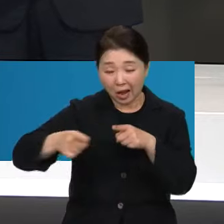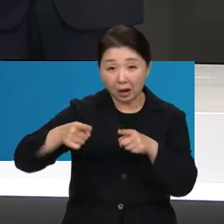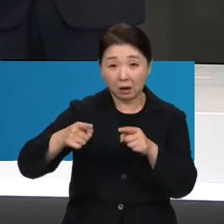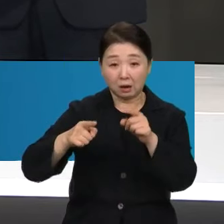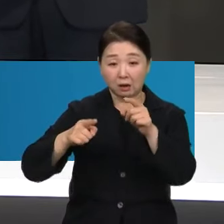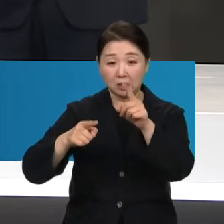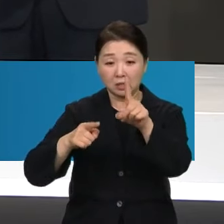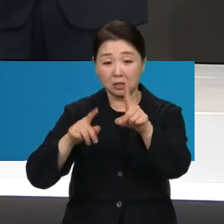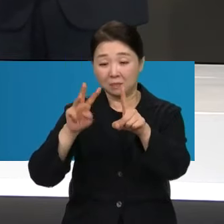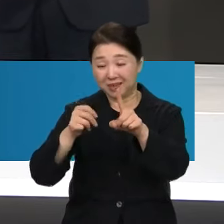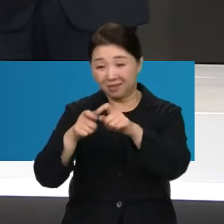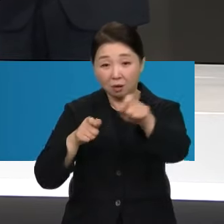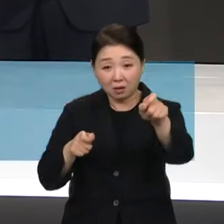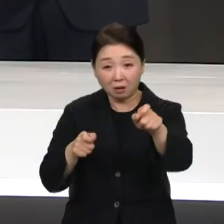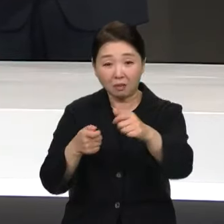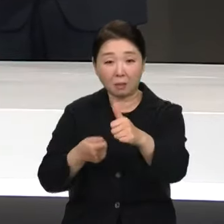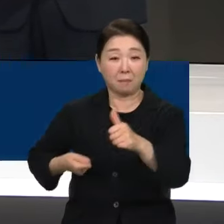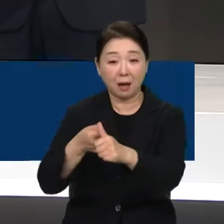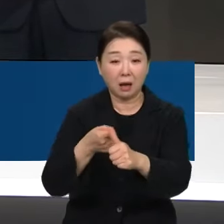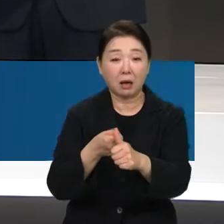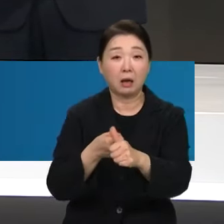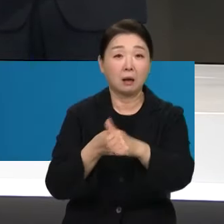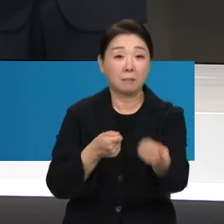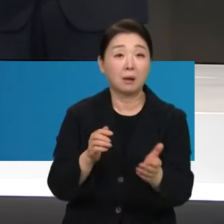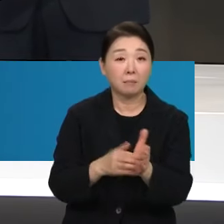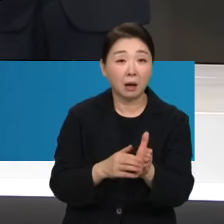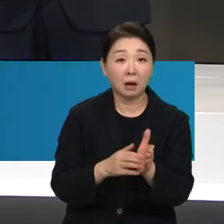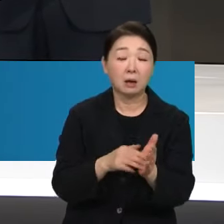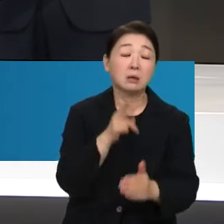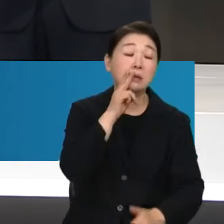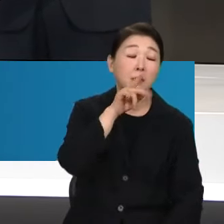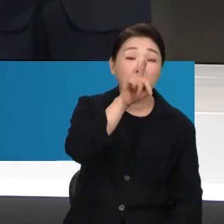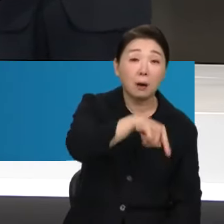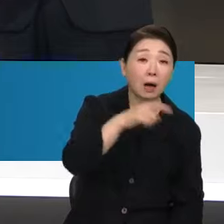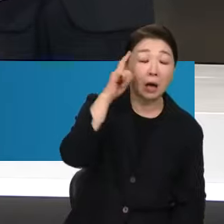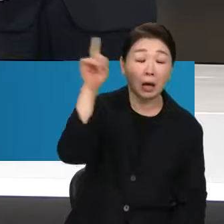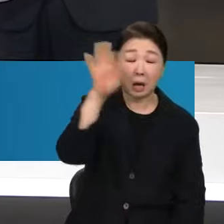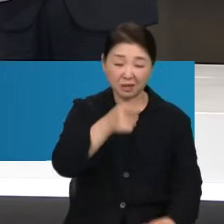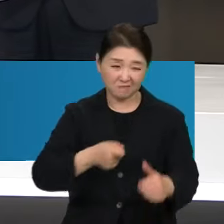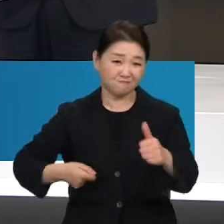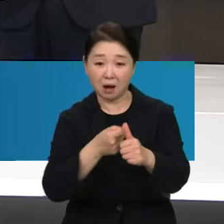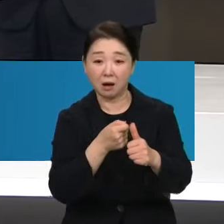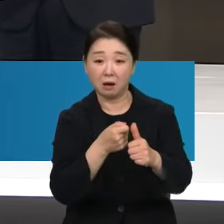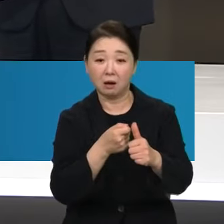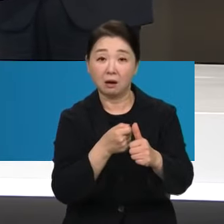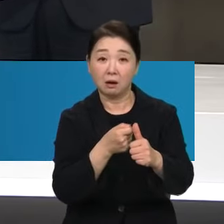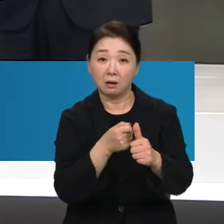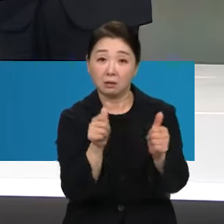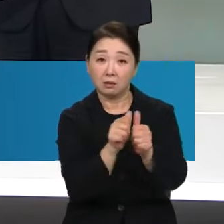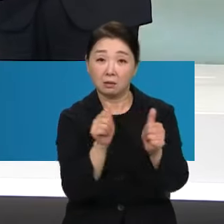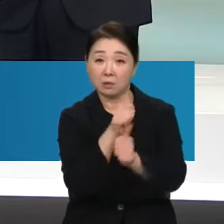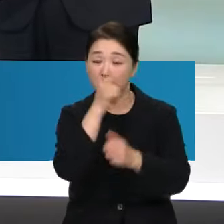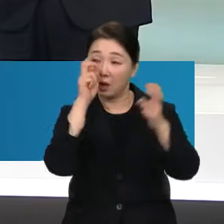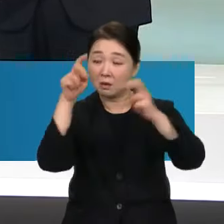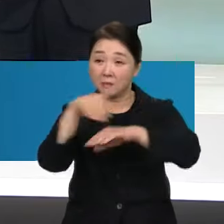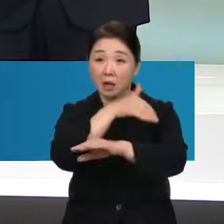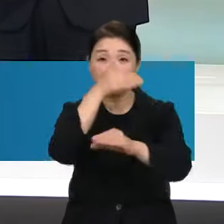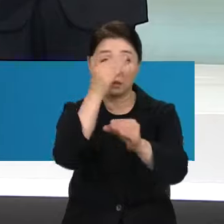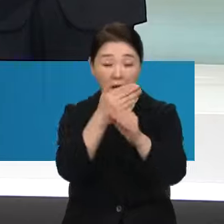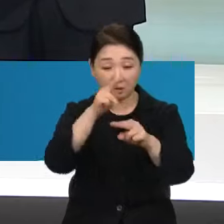벌어졌습니다. 잠시 담배를 피우러 나온 피해자에게 다짜고짜 1분 도를 휘두른 건데 이 남성은 대기업을 다니다